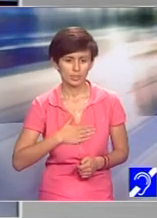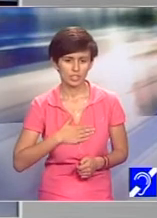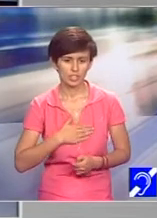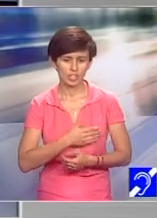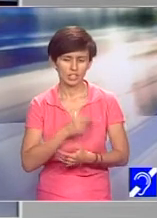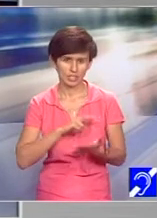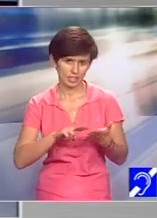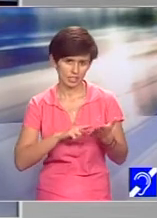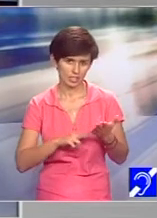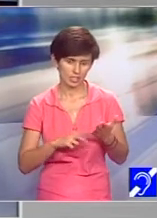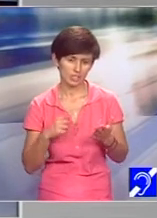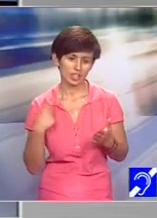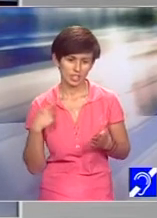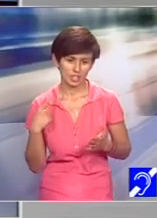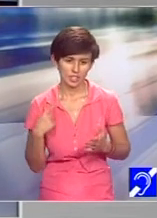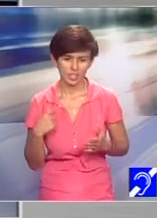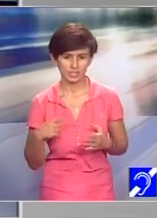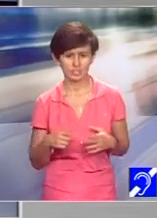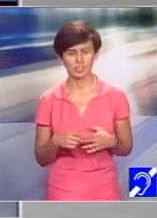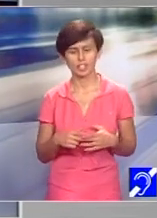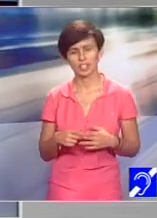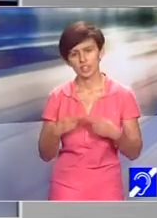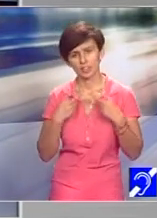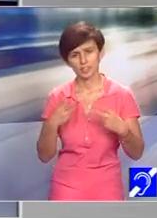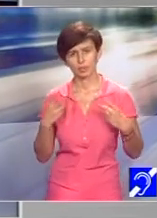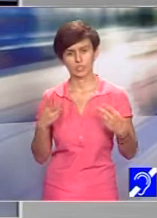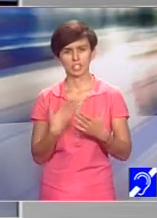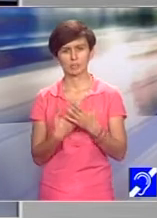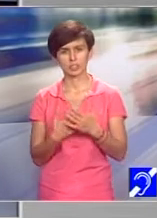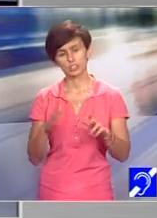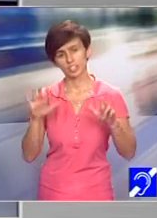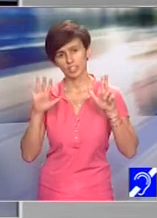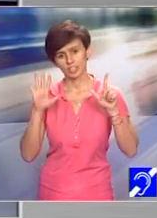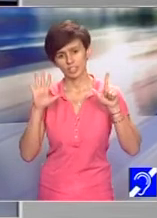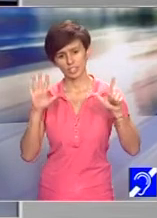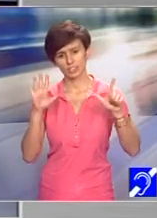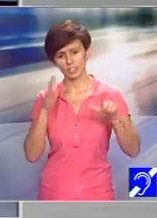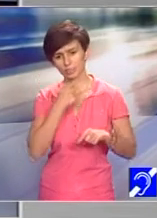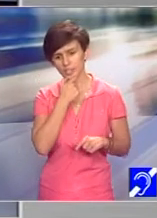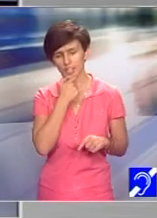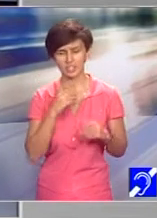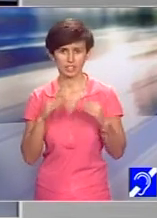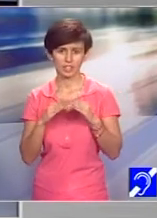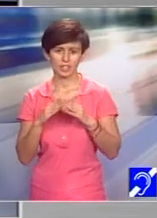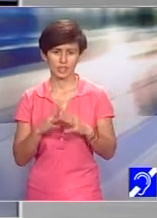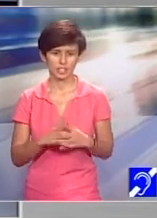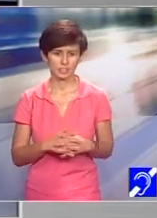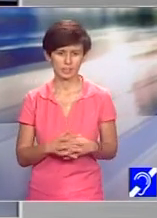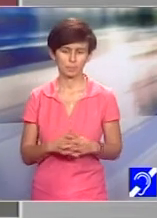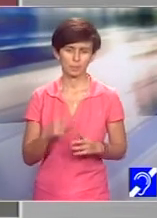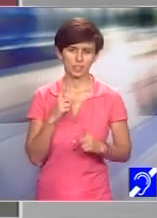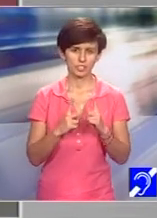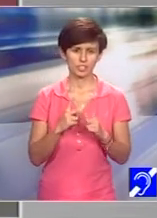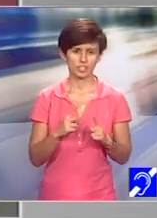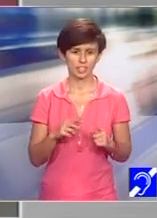de acasă. Dacă ai acest bagaj cât mai bogat și cât mai divers, vei ajunge un om responsabil mai târziu. Ai un start